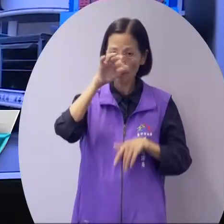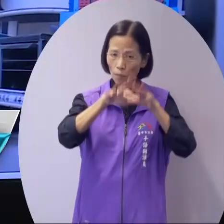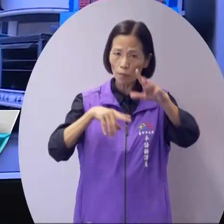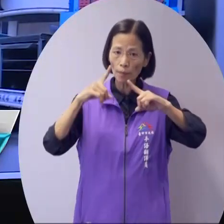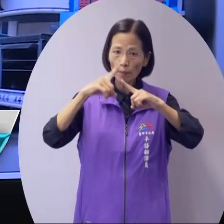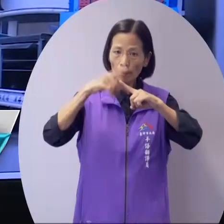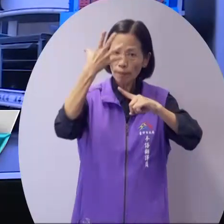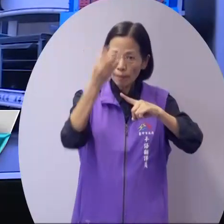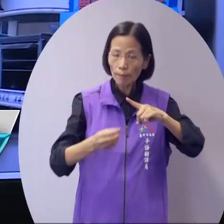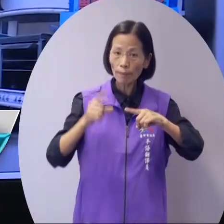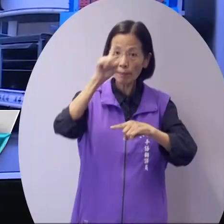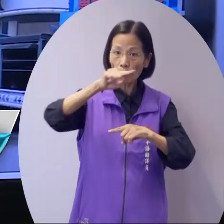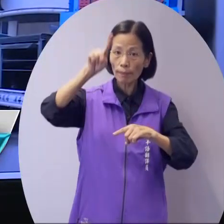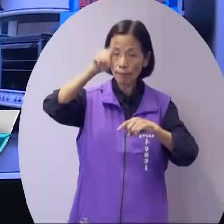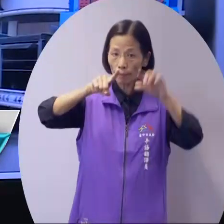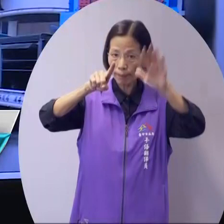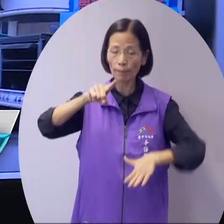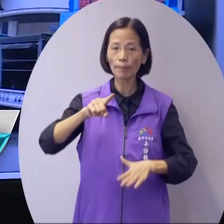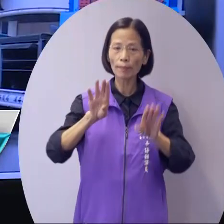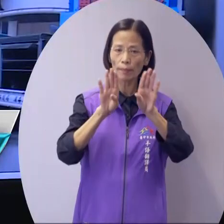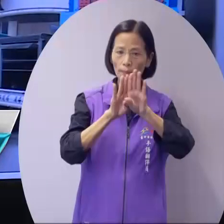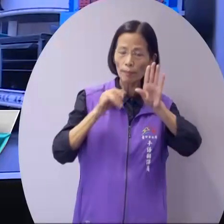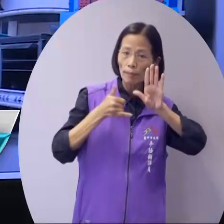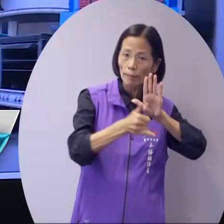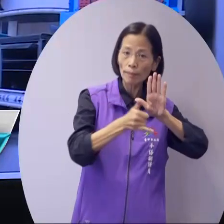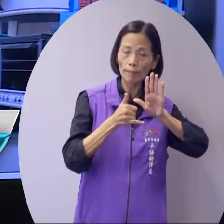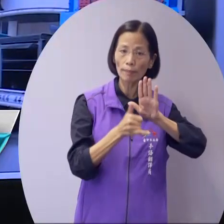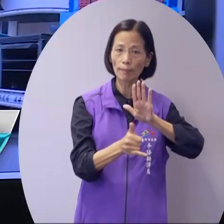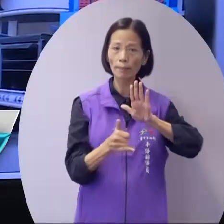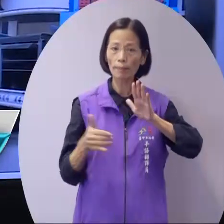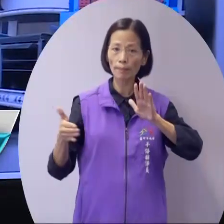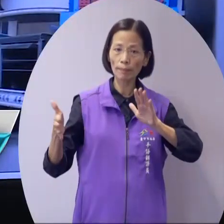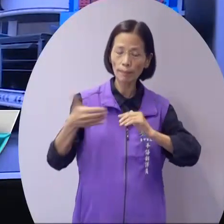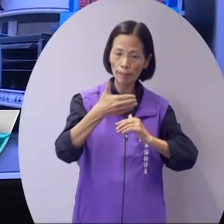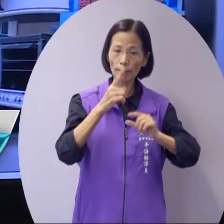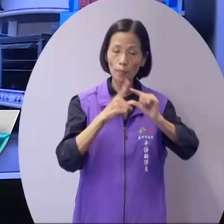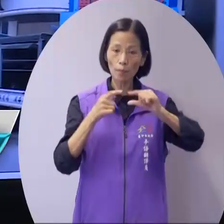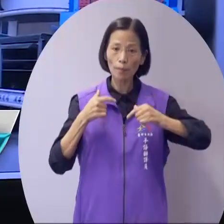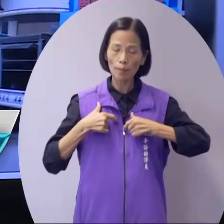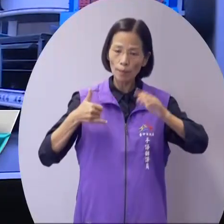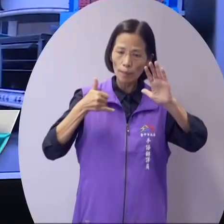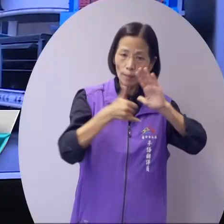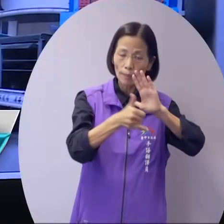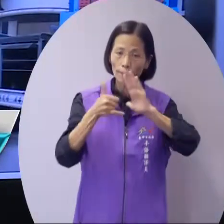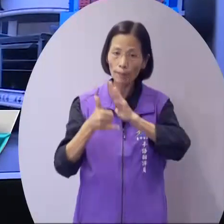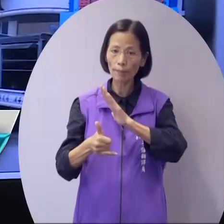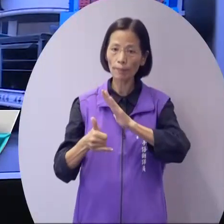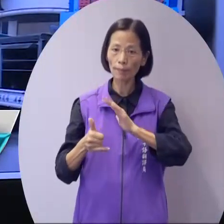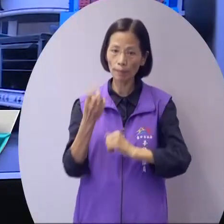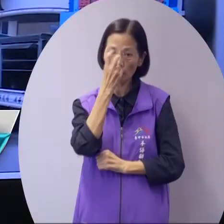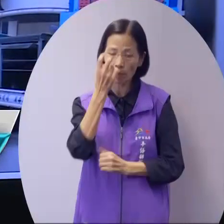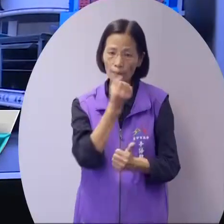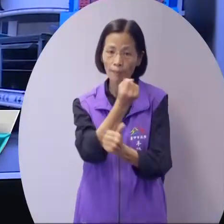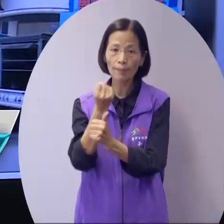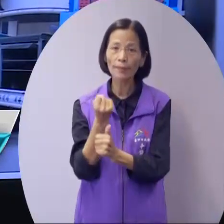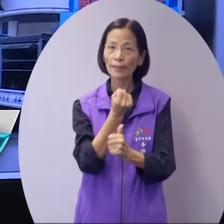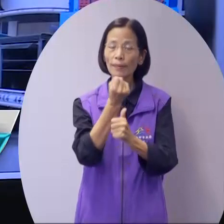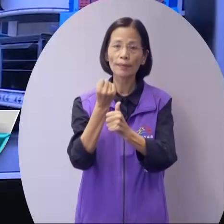前你规划采取大门口汽车入口及以后直销中心的入口双重管制的